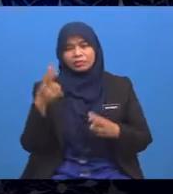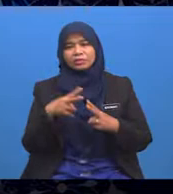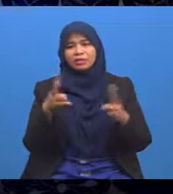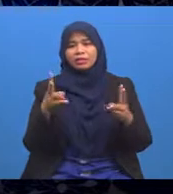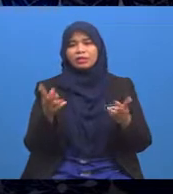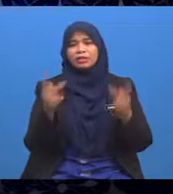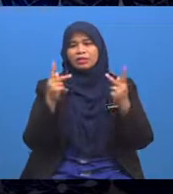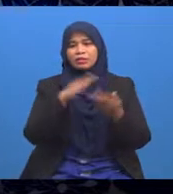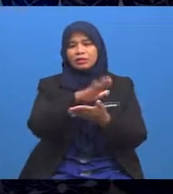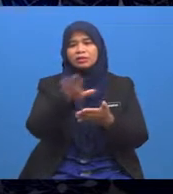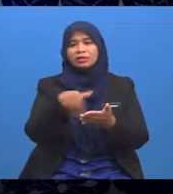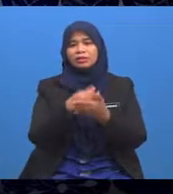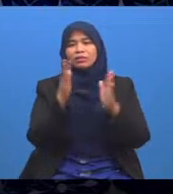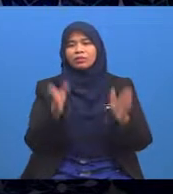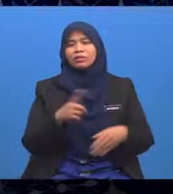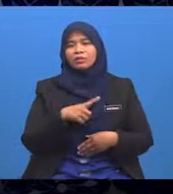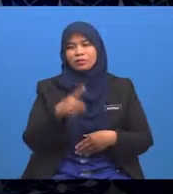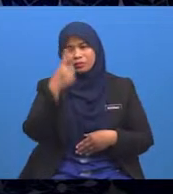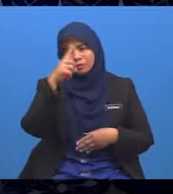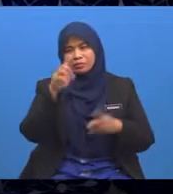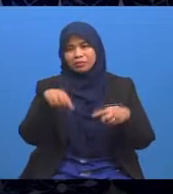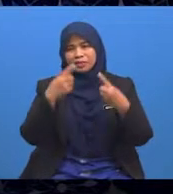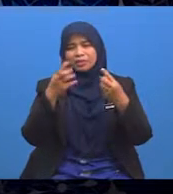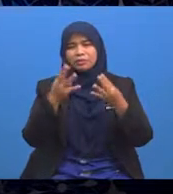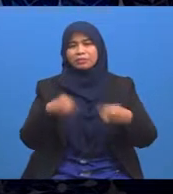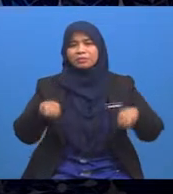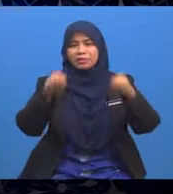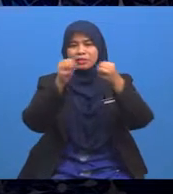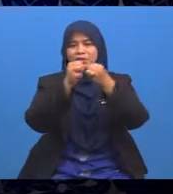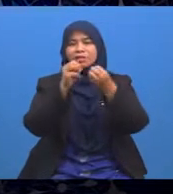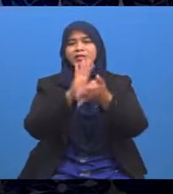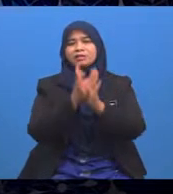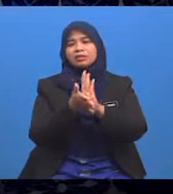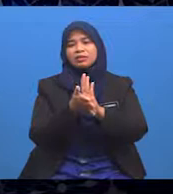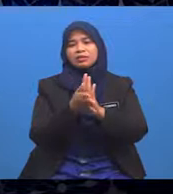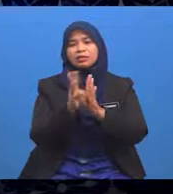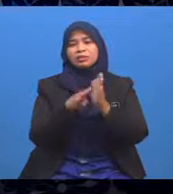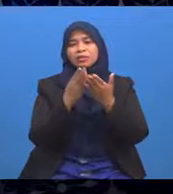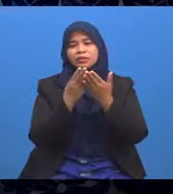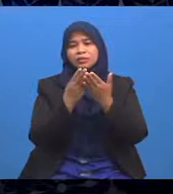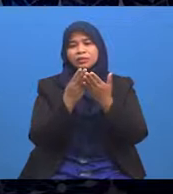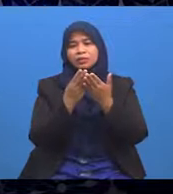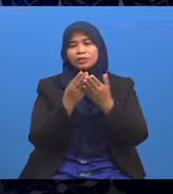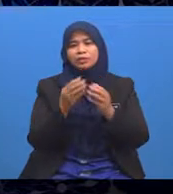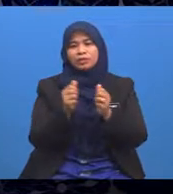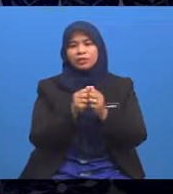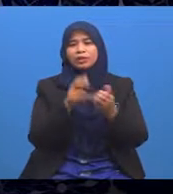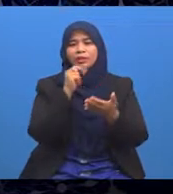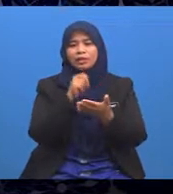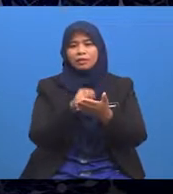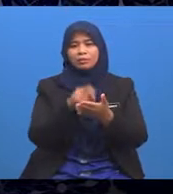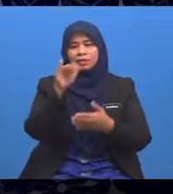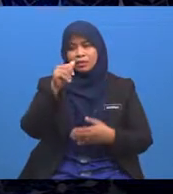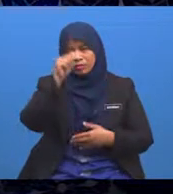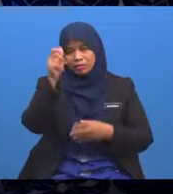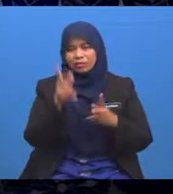umat Islam untuk berada dalam rumah Allah. Justeru itu, bersyukurlah dengan nikmat yang Allah